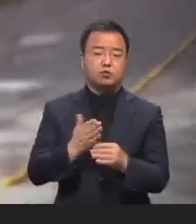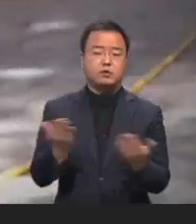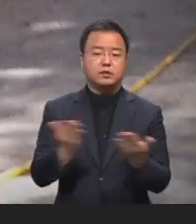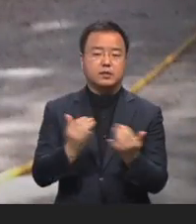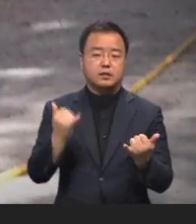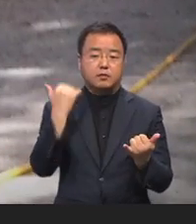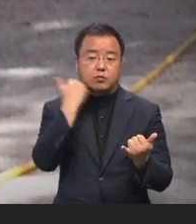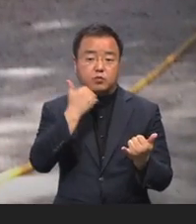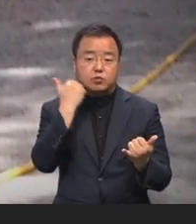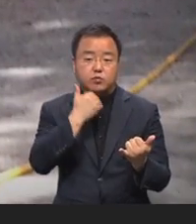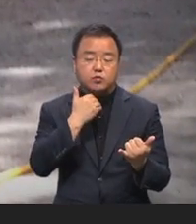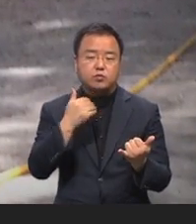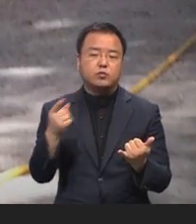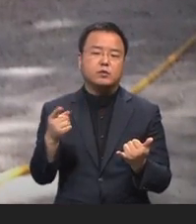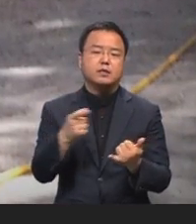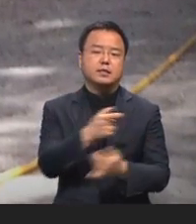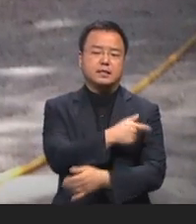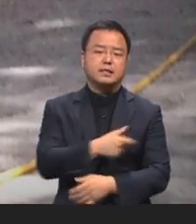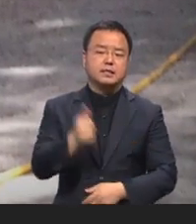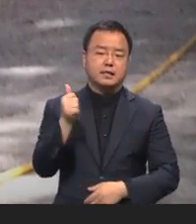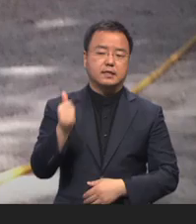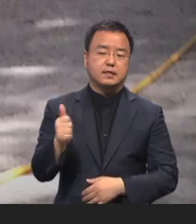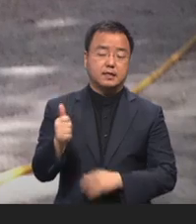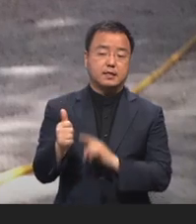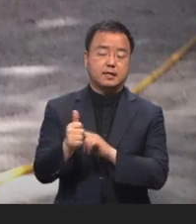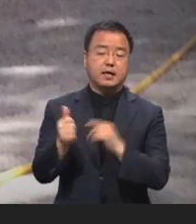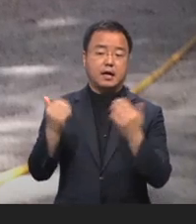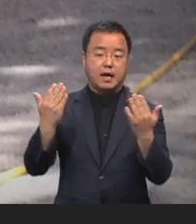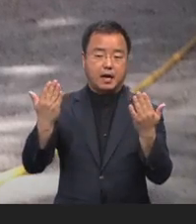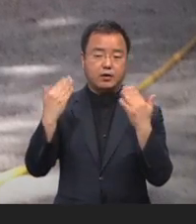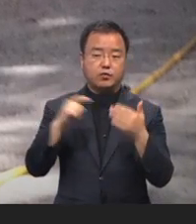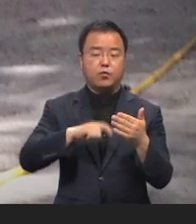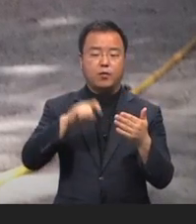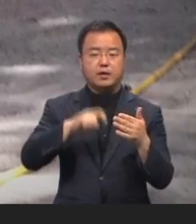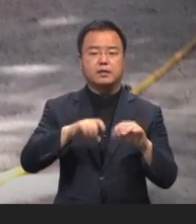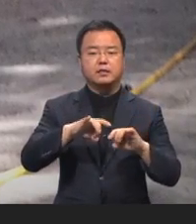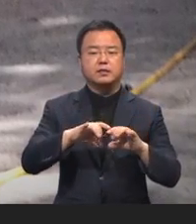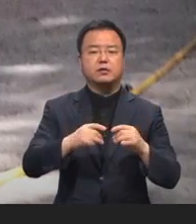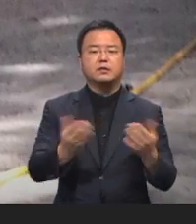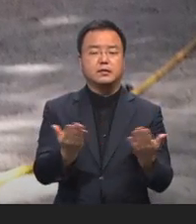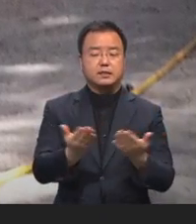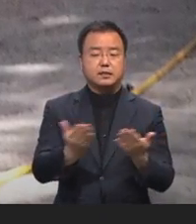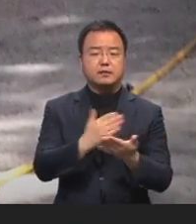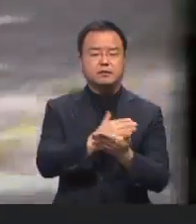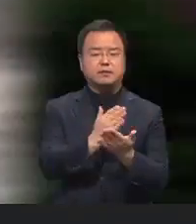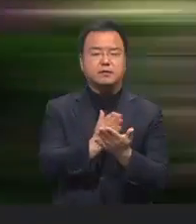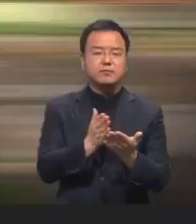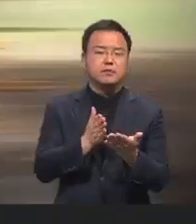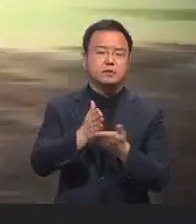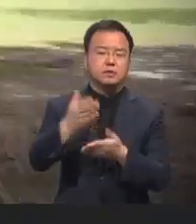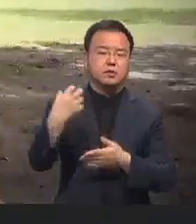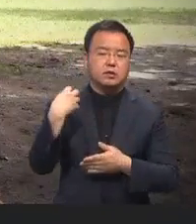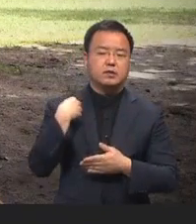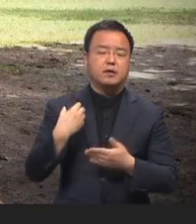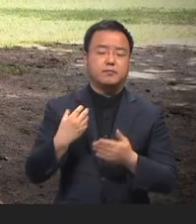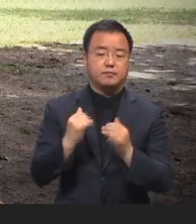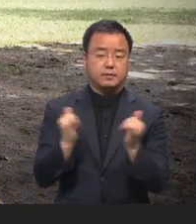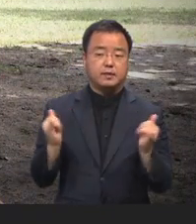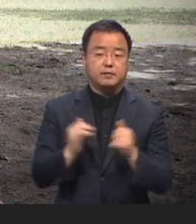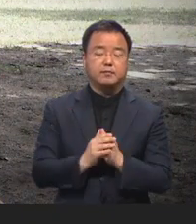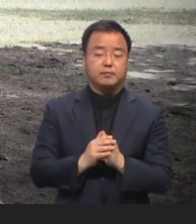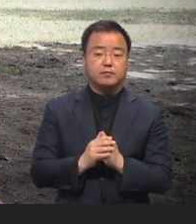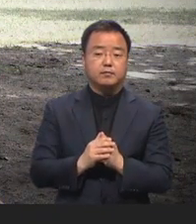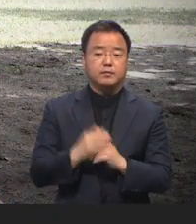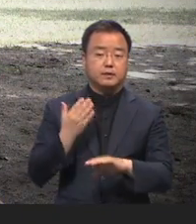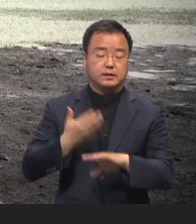문화재단 이사장 이 이사장으로 있는 학교에서 전기시설 분야를 전담하고 있는 직원입니다 또 다른 사진에서도